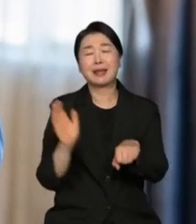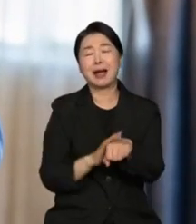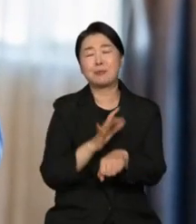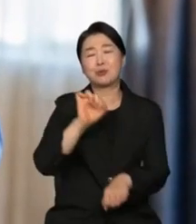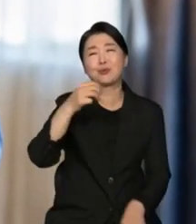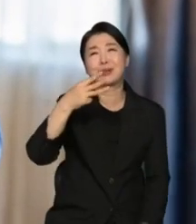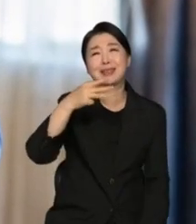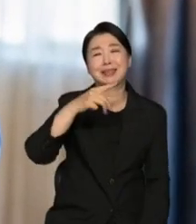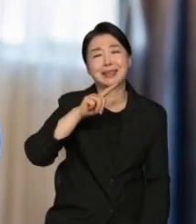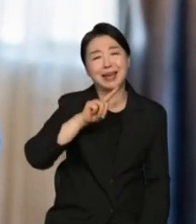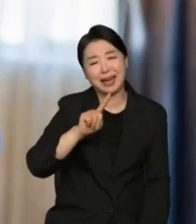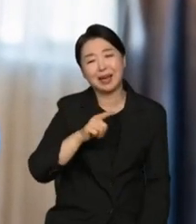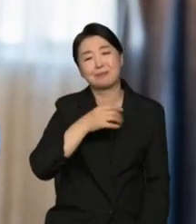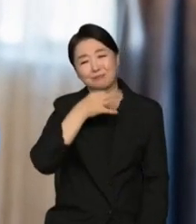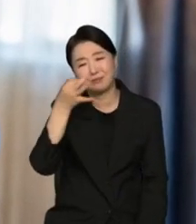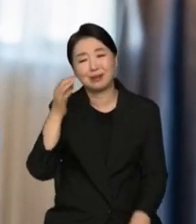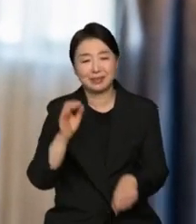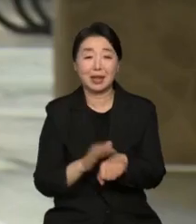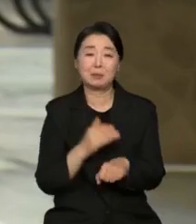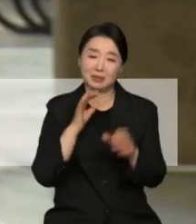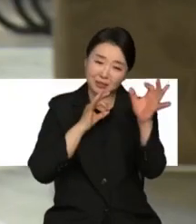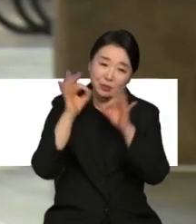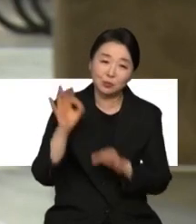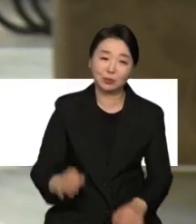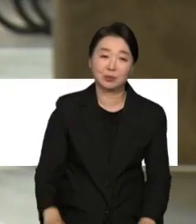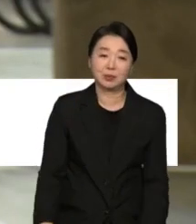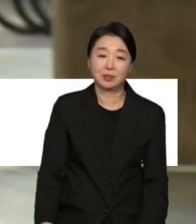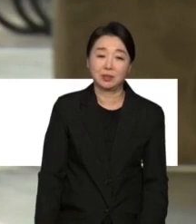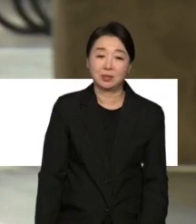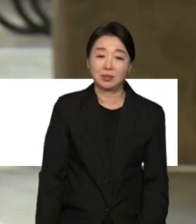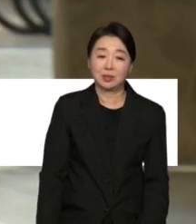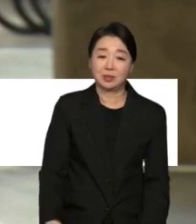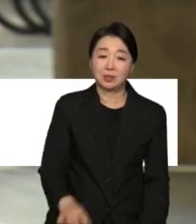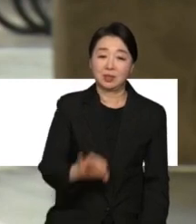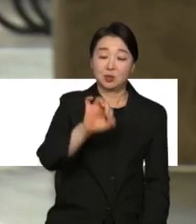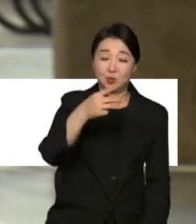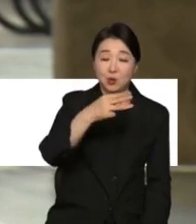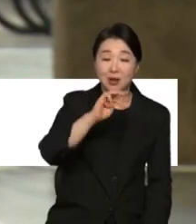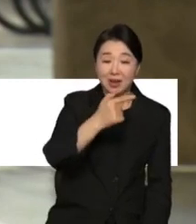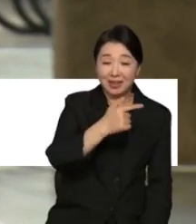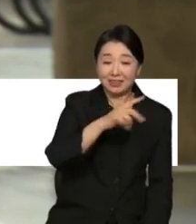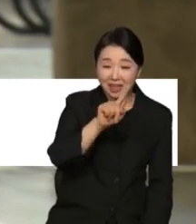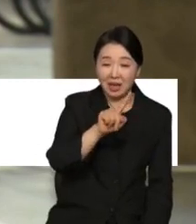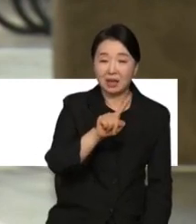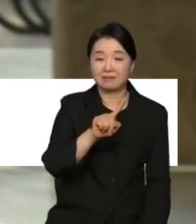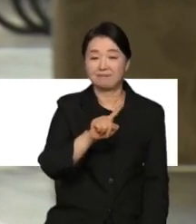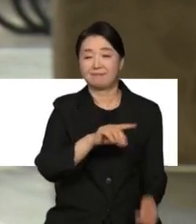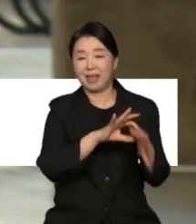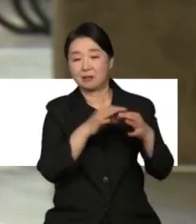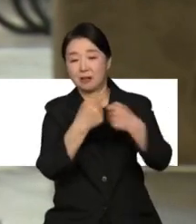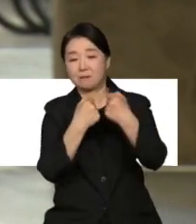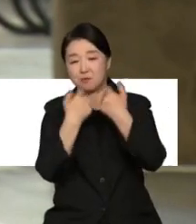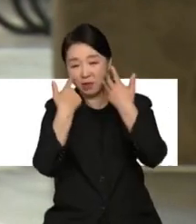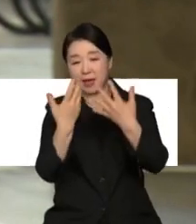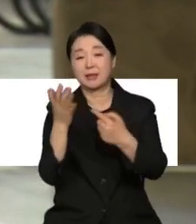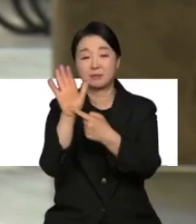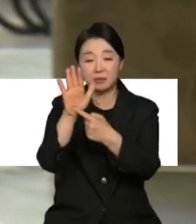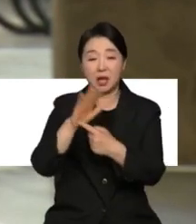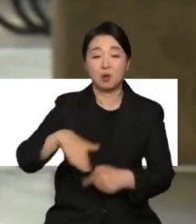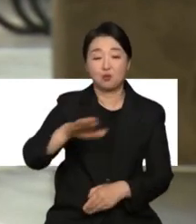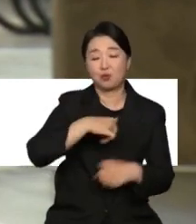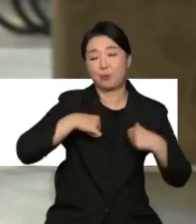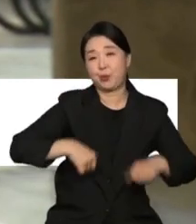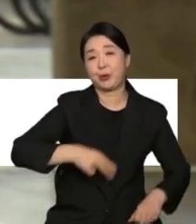부르는 실수를 했습니다. But one thing I made that was made clear to me is that Yolanda is going to she's going to